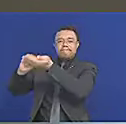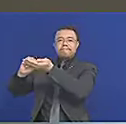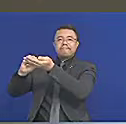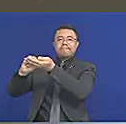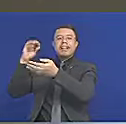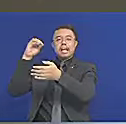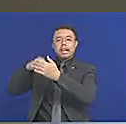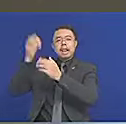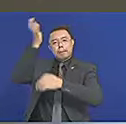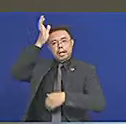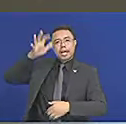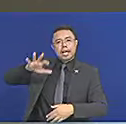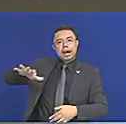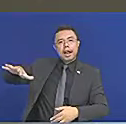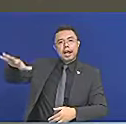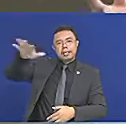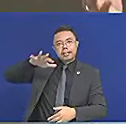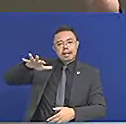di dalam kerajaan